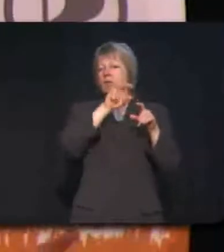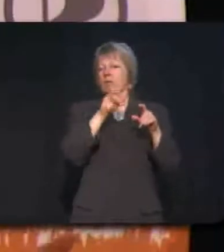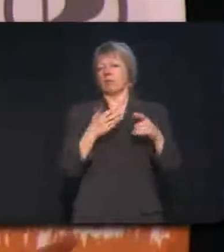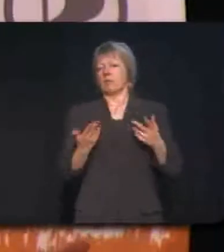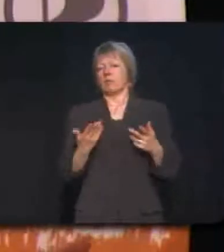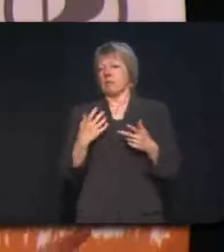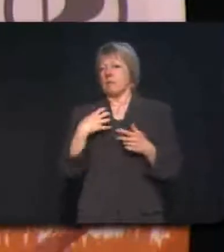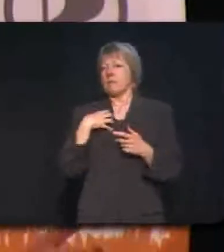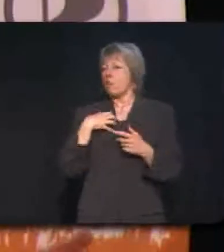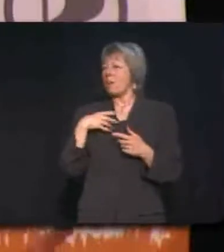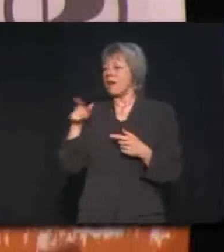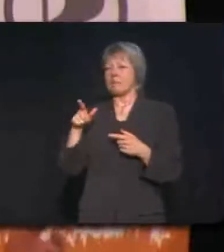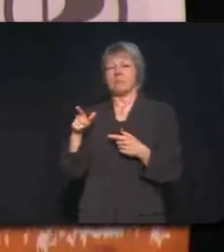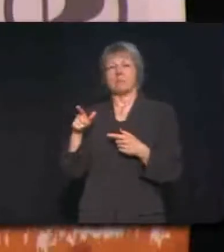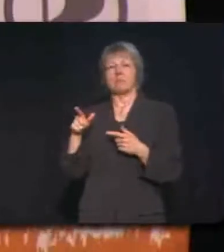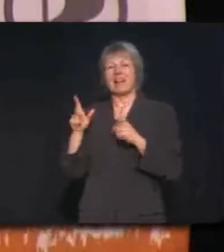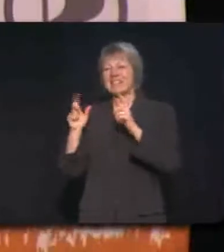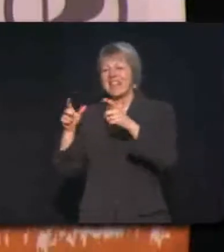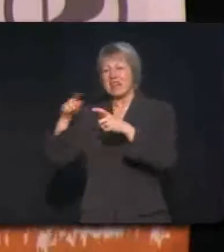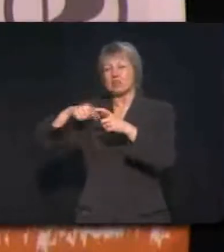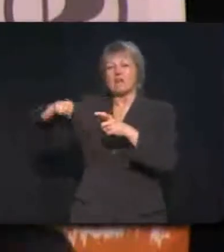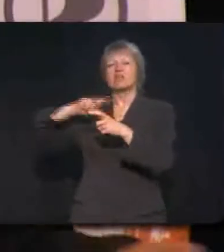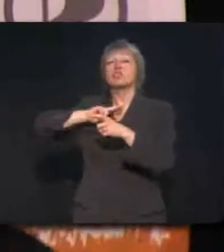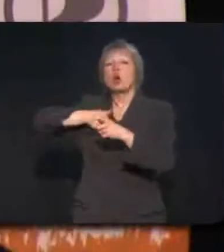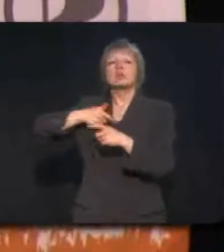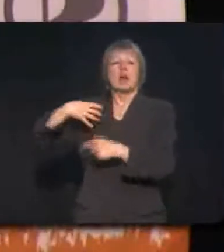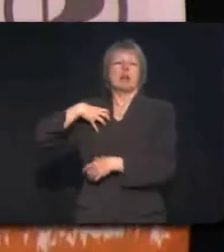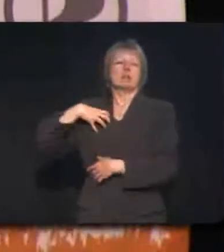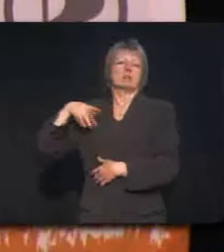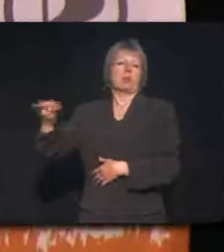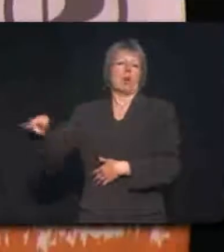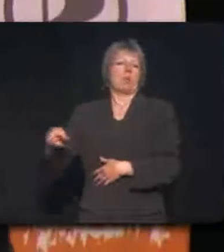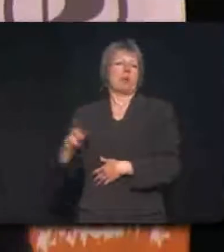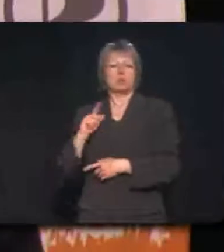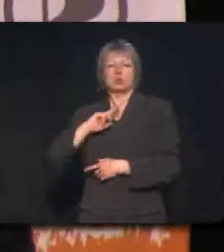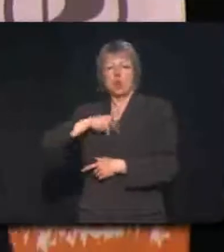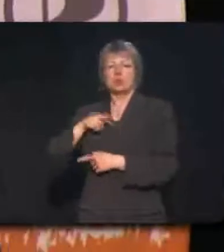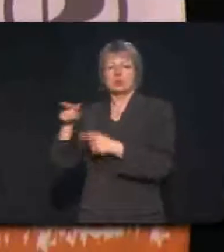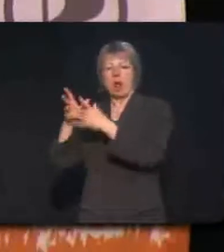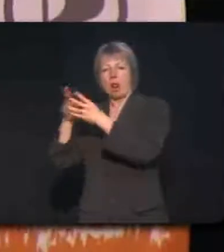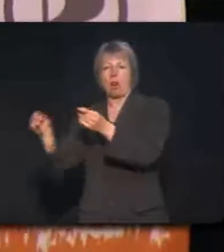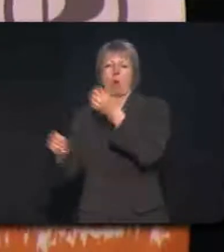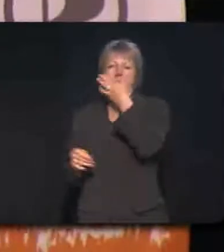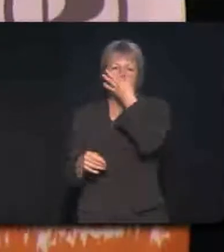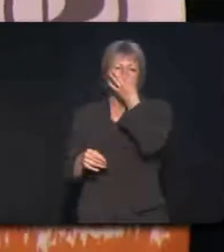soziales Problem ist und das sollten wir auch sozial lösen und nicht dadurch dass wir die Uhr umstellen ja